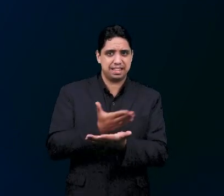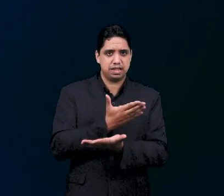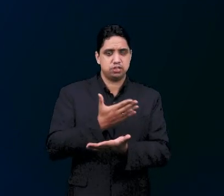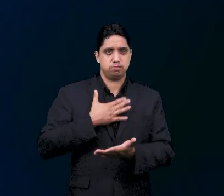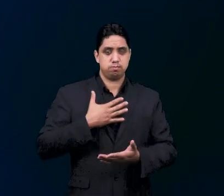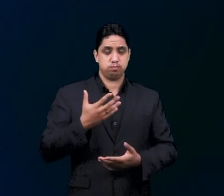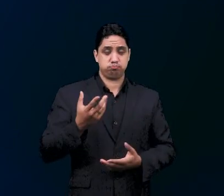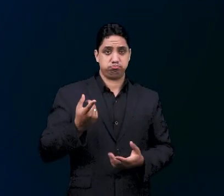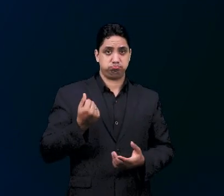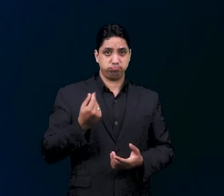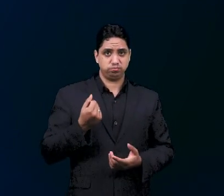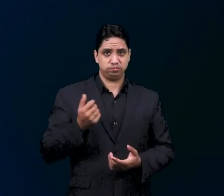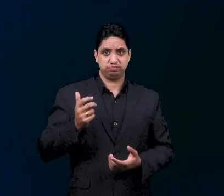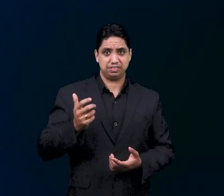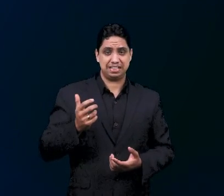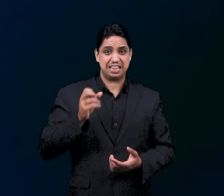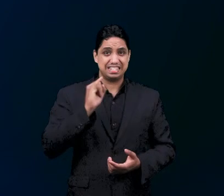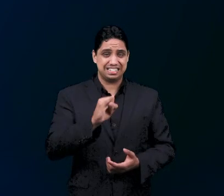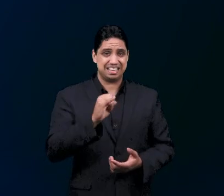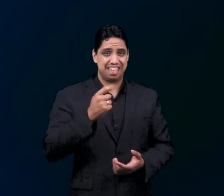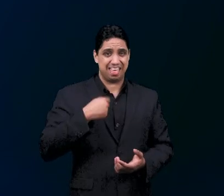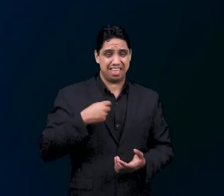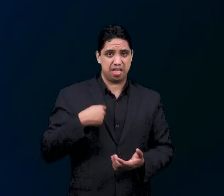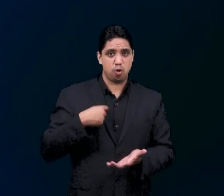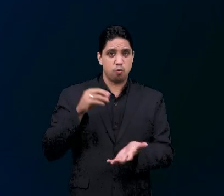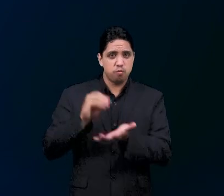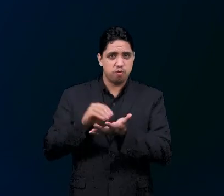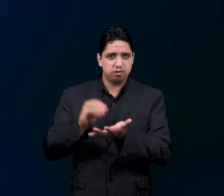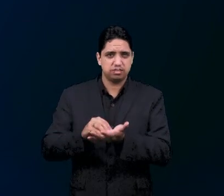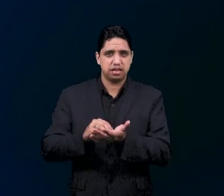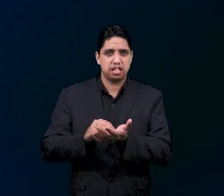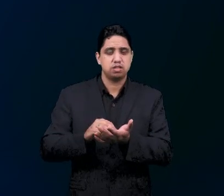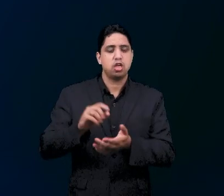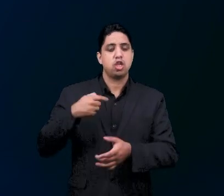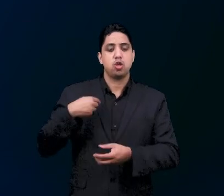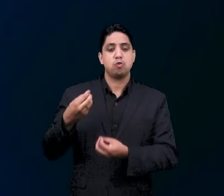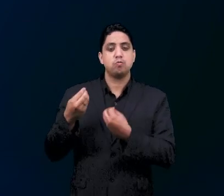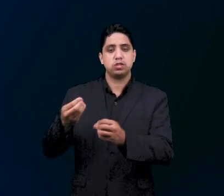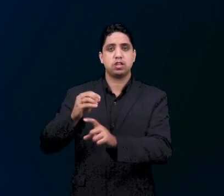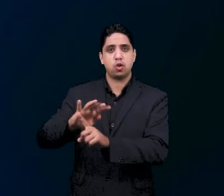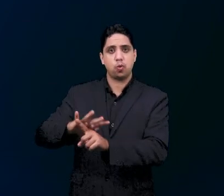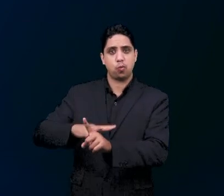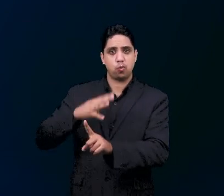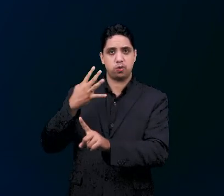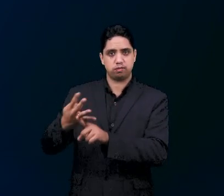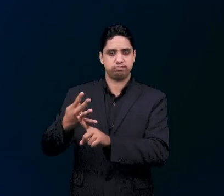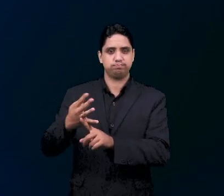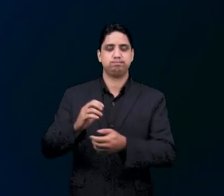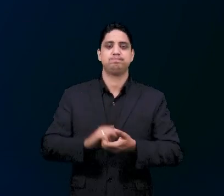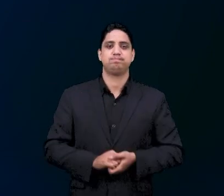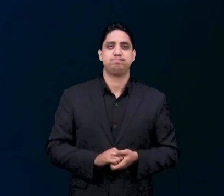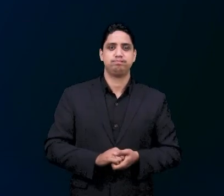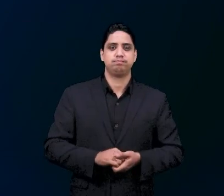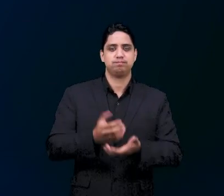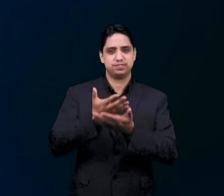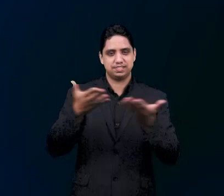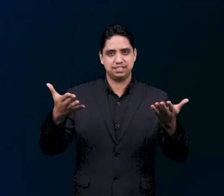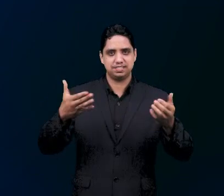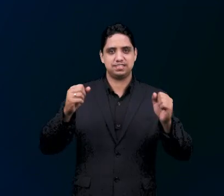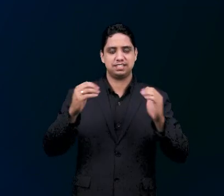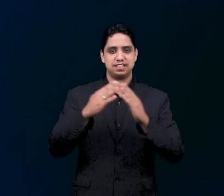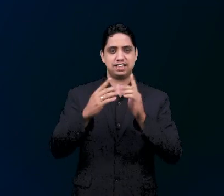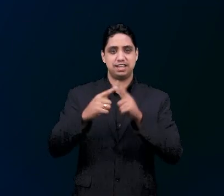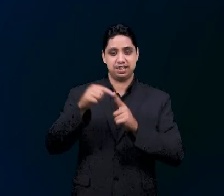je donne aux pauvres la moitié de mes biens. Et si j'ai défraudé quelqu'un de quelque chose, je